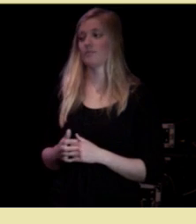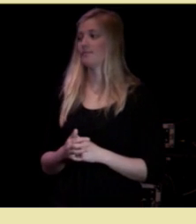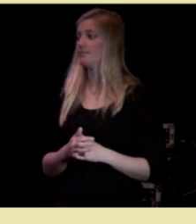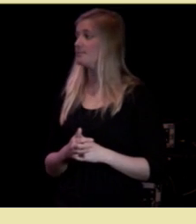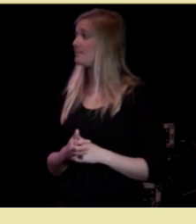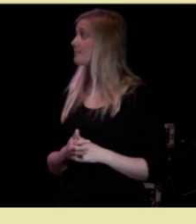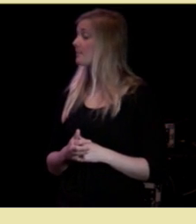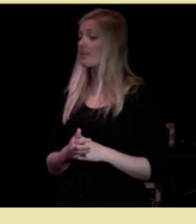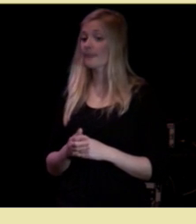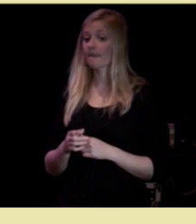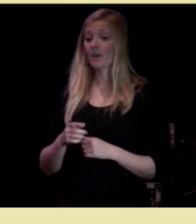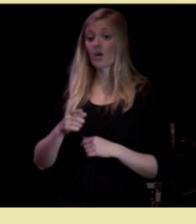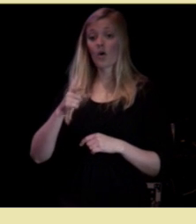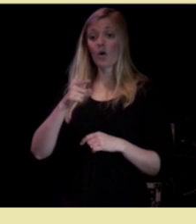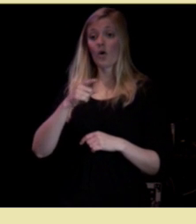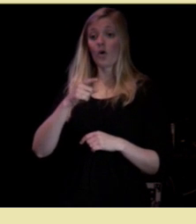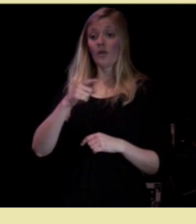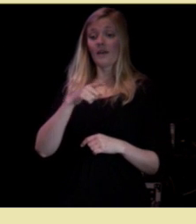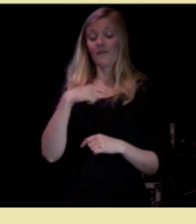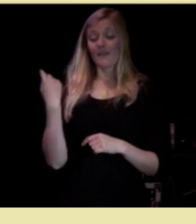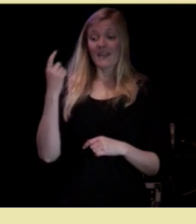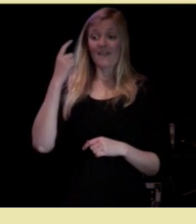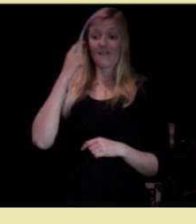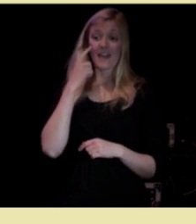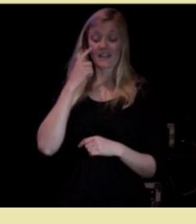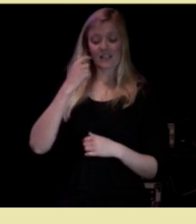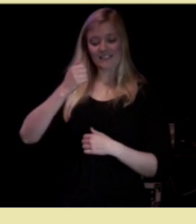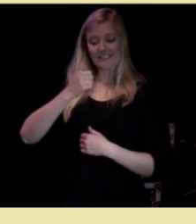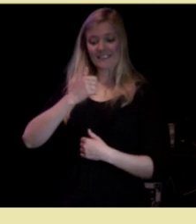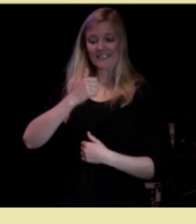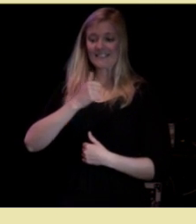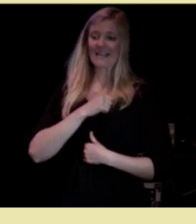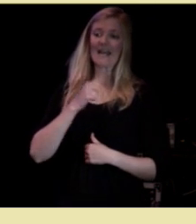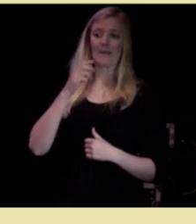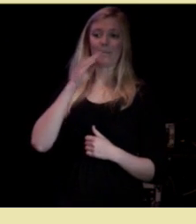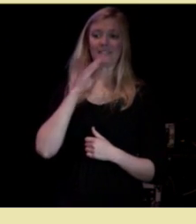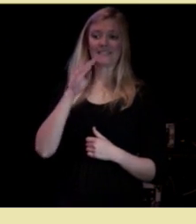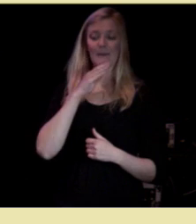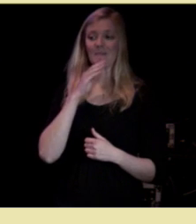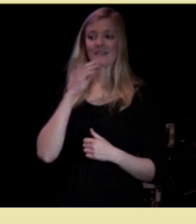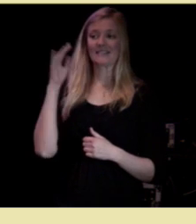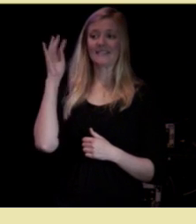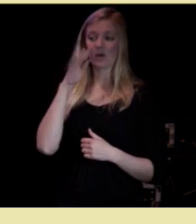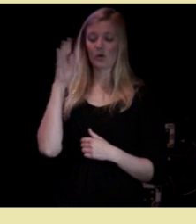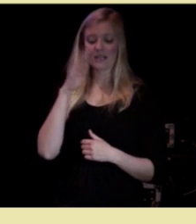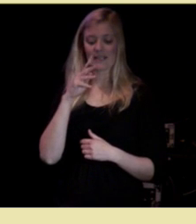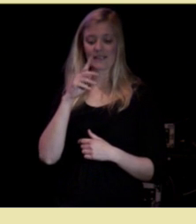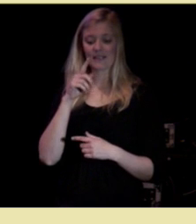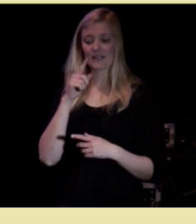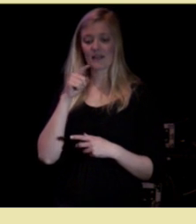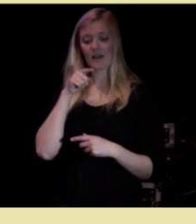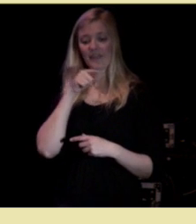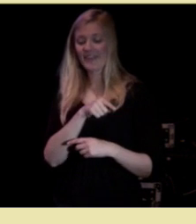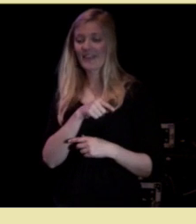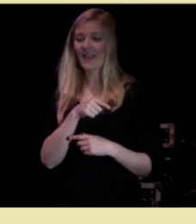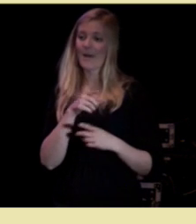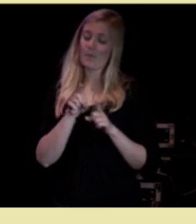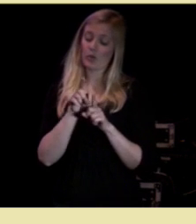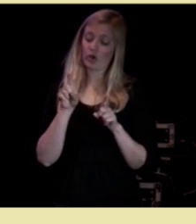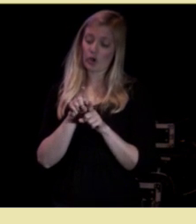For når vi da vet at fra selvbestemmelsesteorien at selvbestemmelse handler om